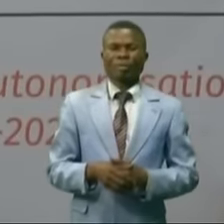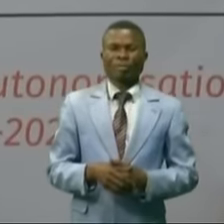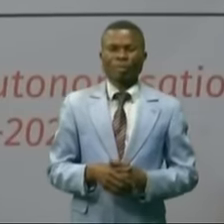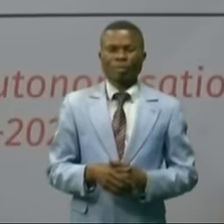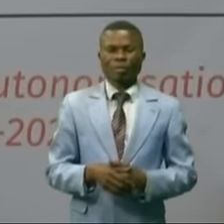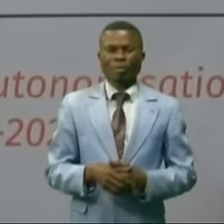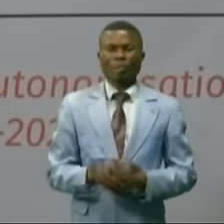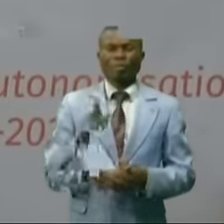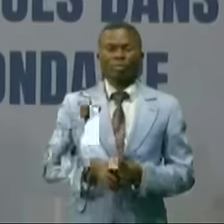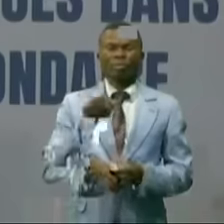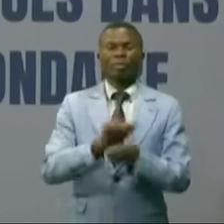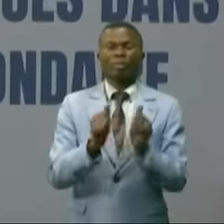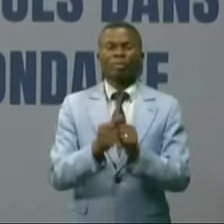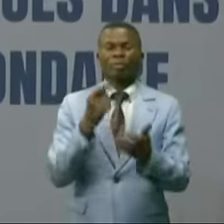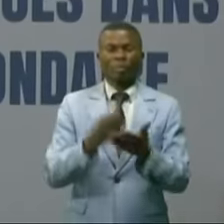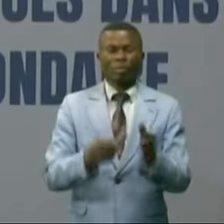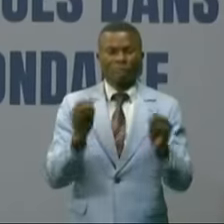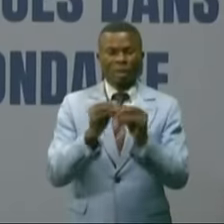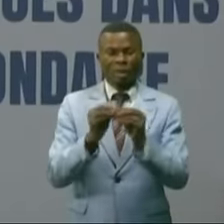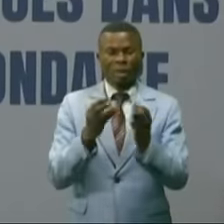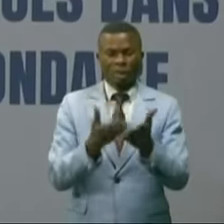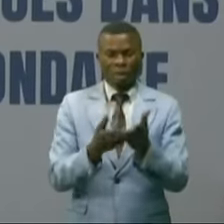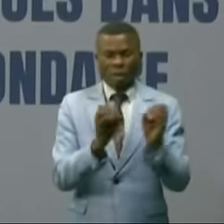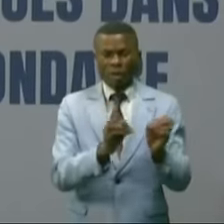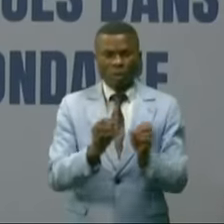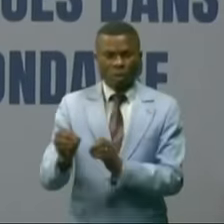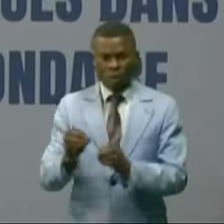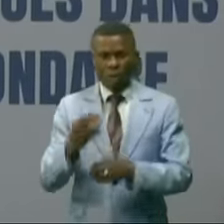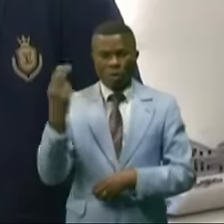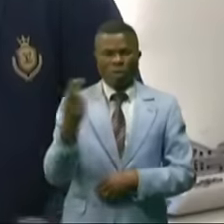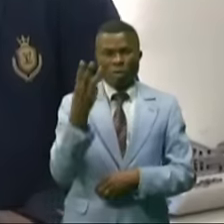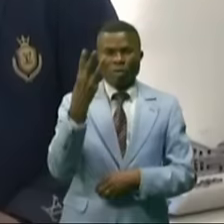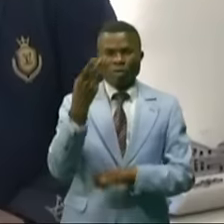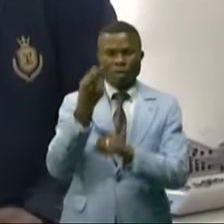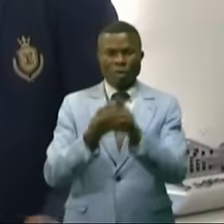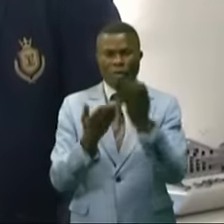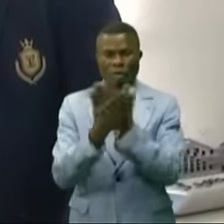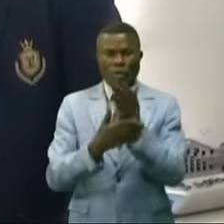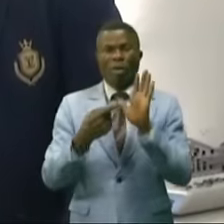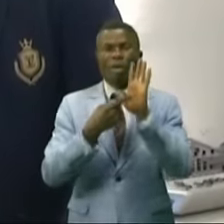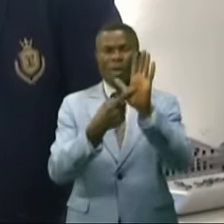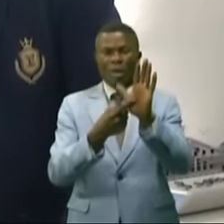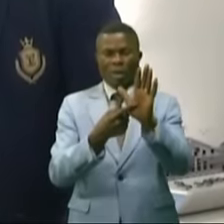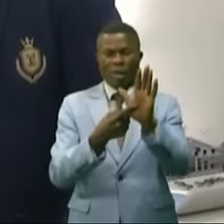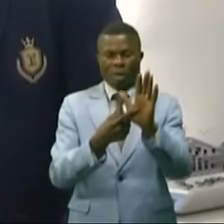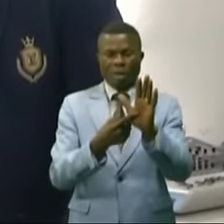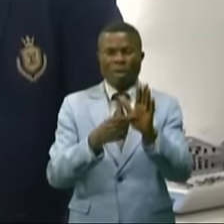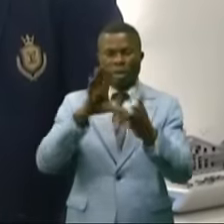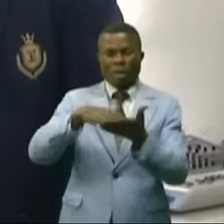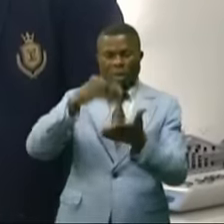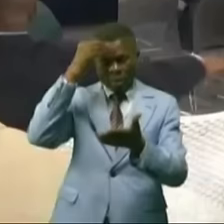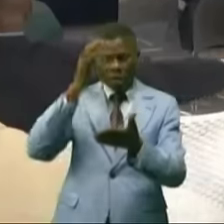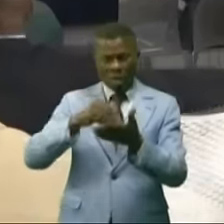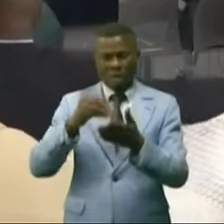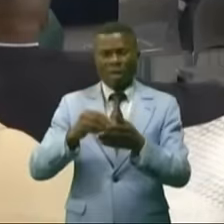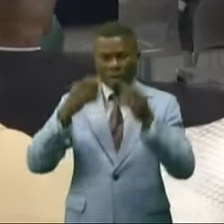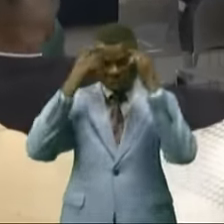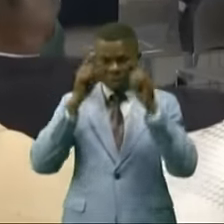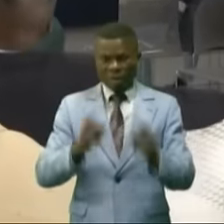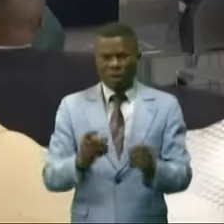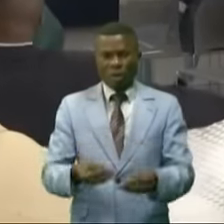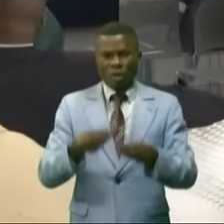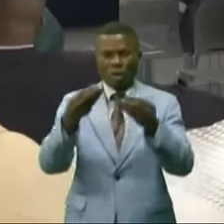Il était question au cours de cet atelier organisé ce 23 juillet de présenter, de recueillir les amendements